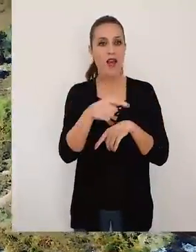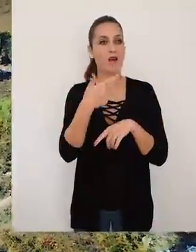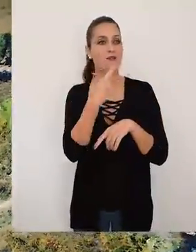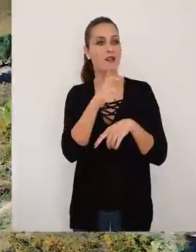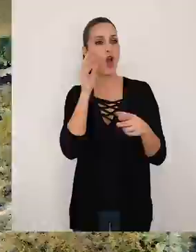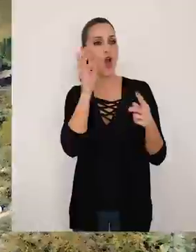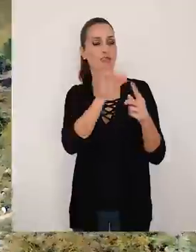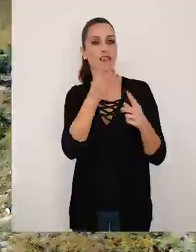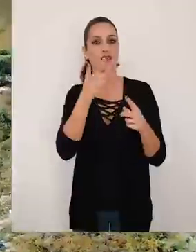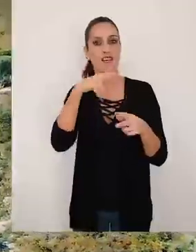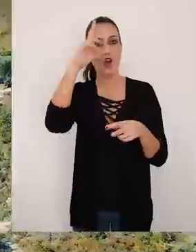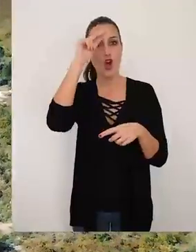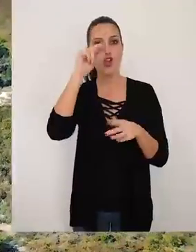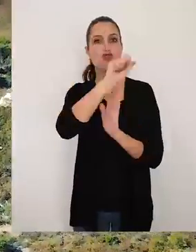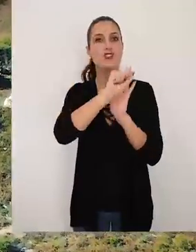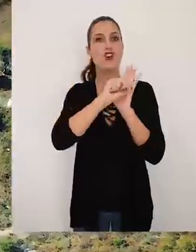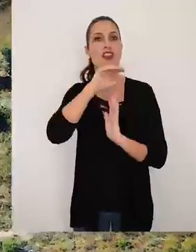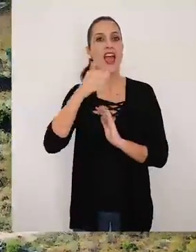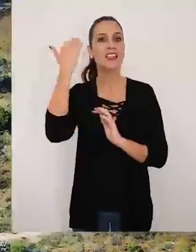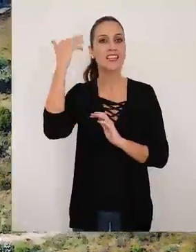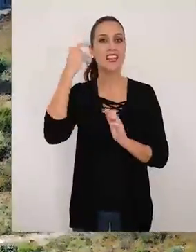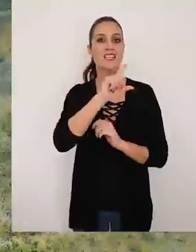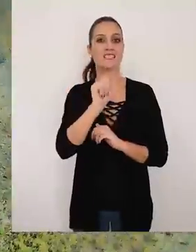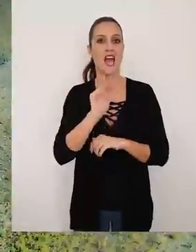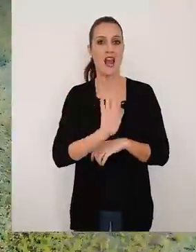retaggio antico salentino.